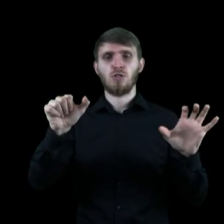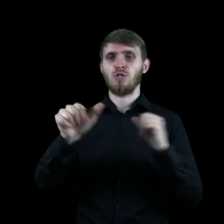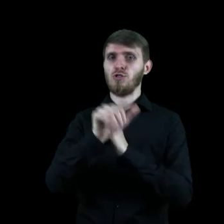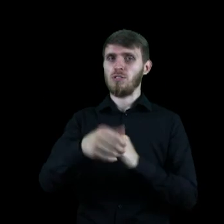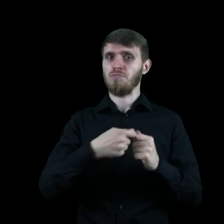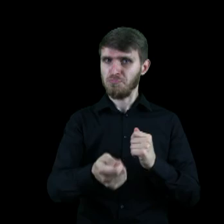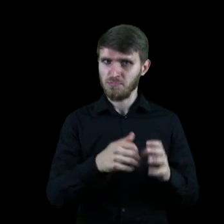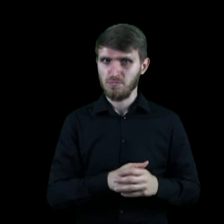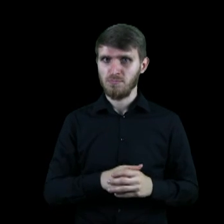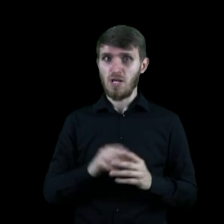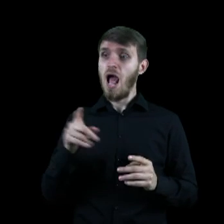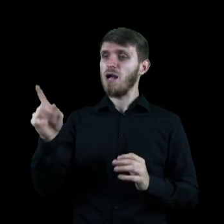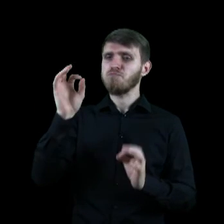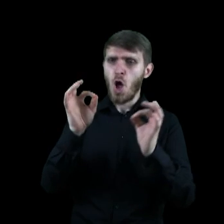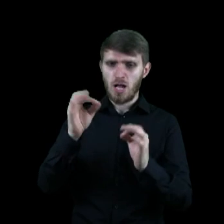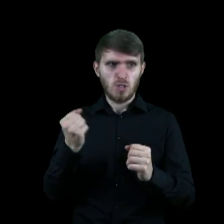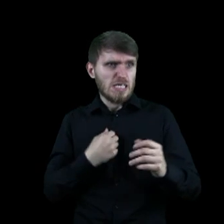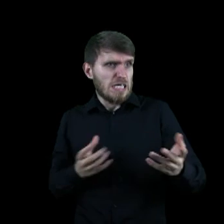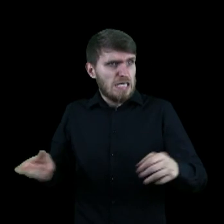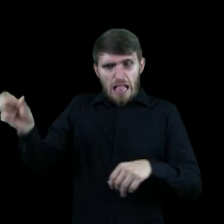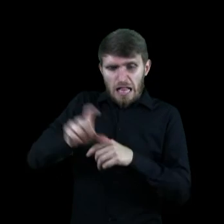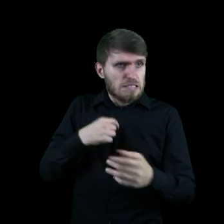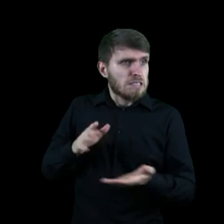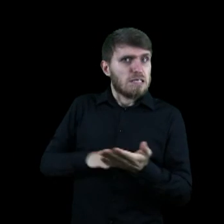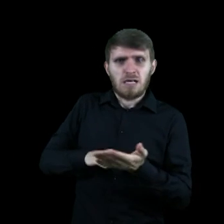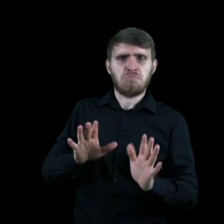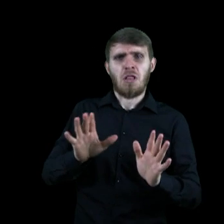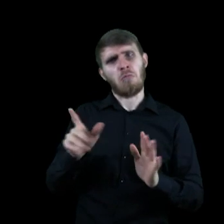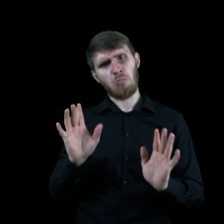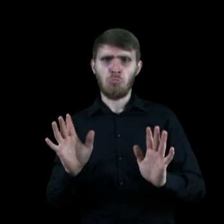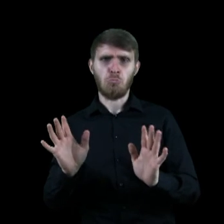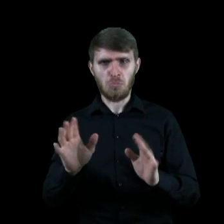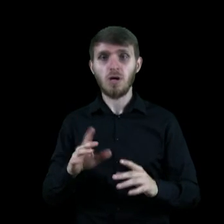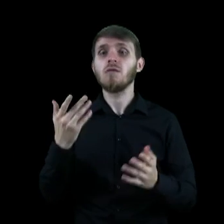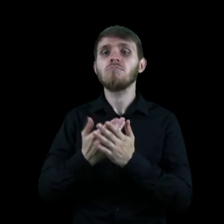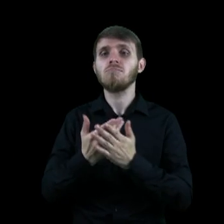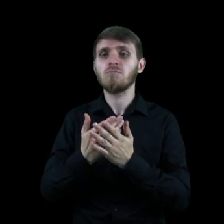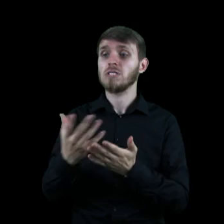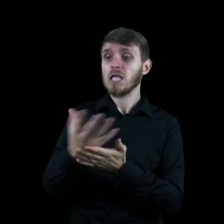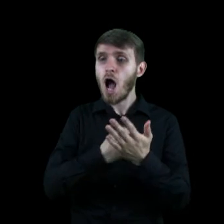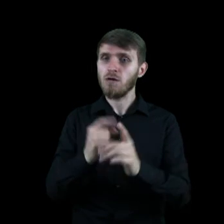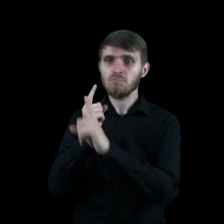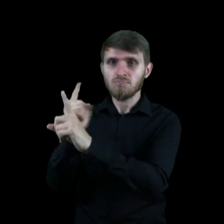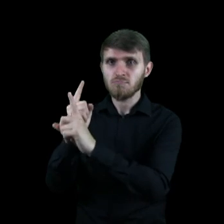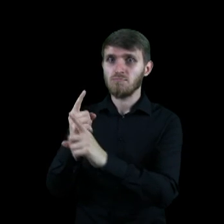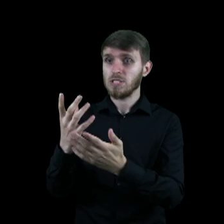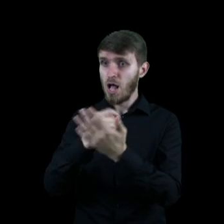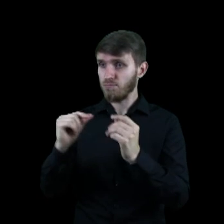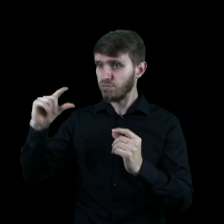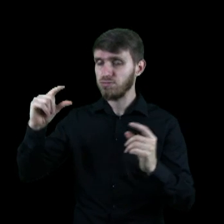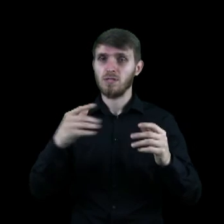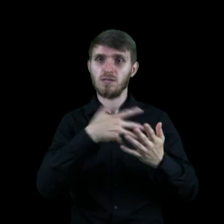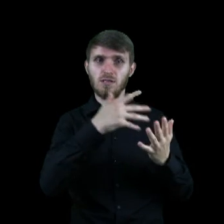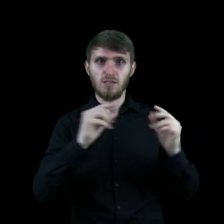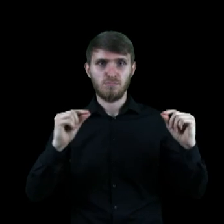złotych. I nie będzie to zbyt wielki procent jego wydatków, tylko taki sam, jak w roku pierwszym. Wprowadziłem was w temat.